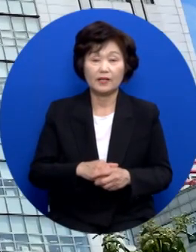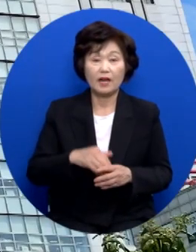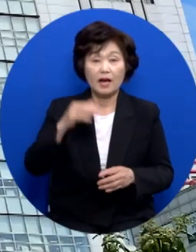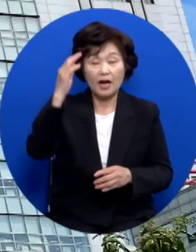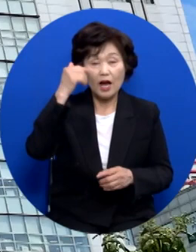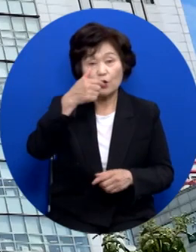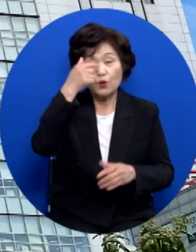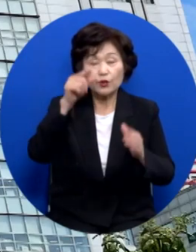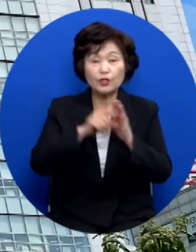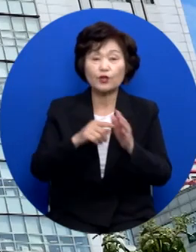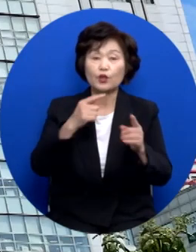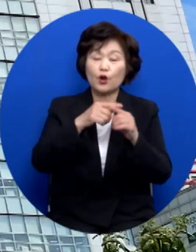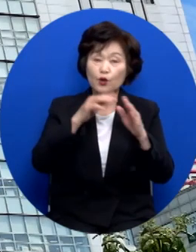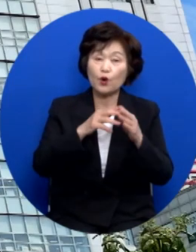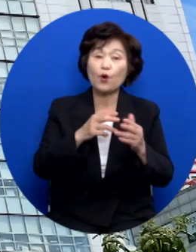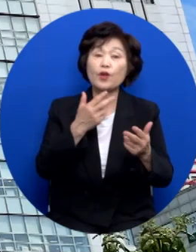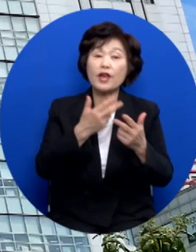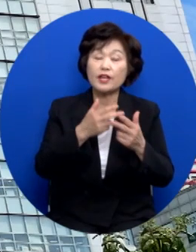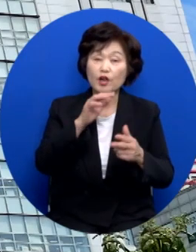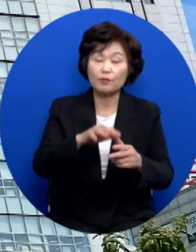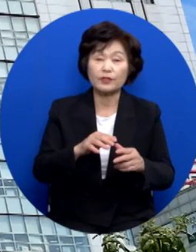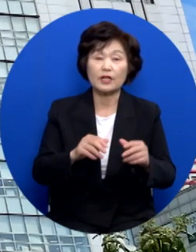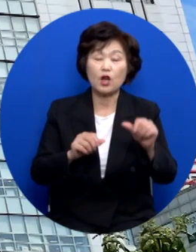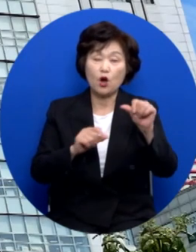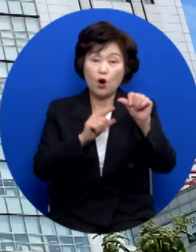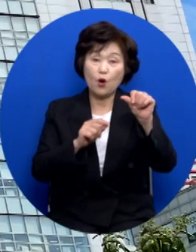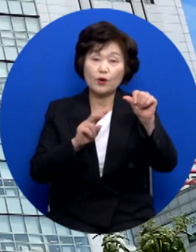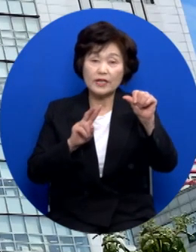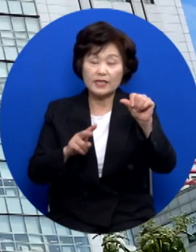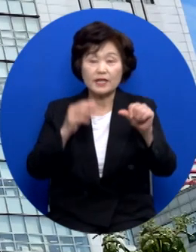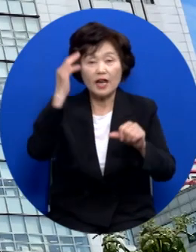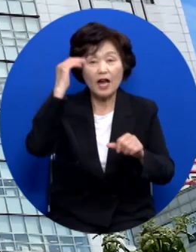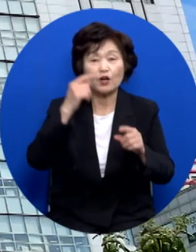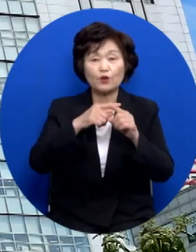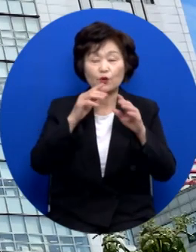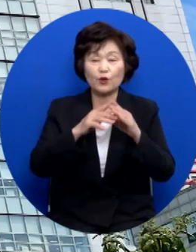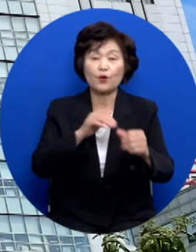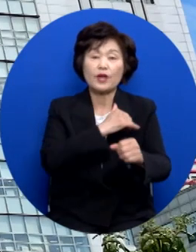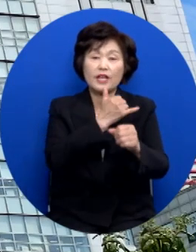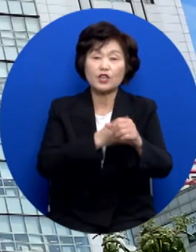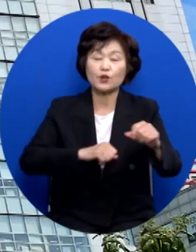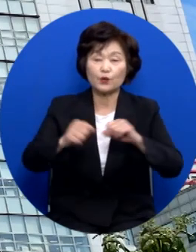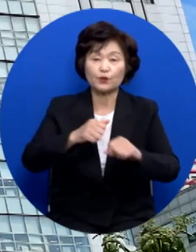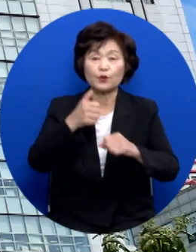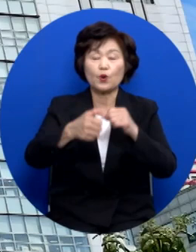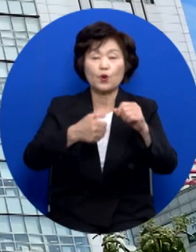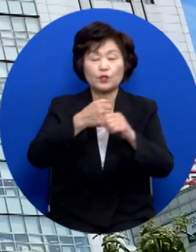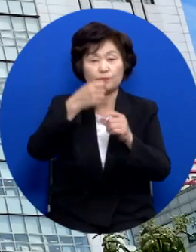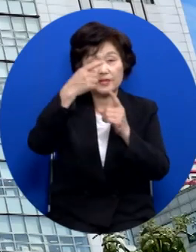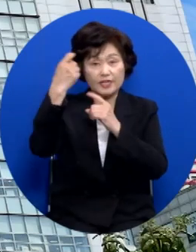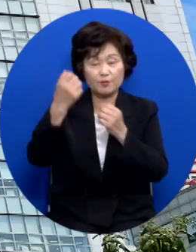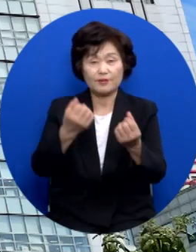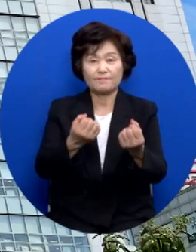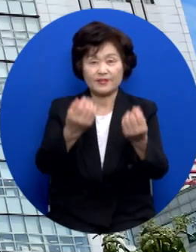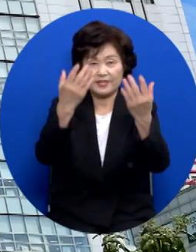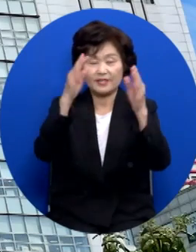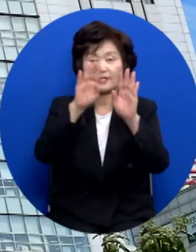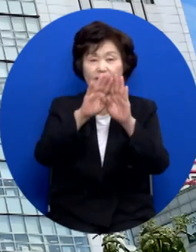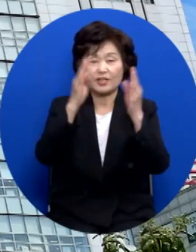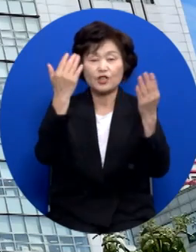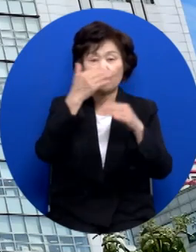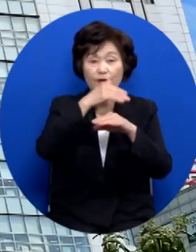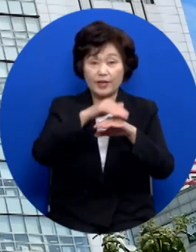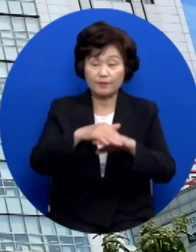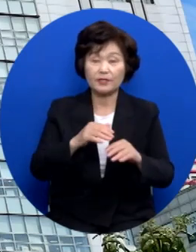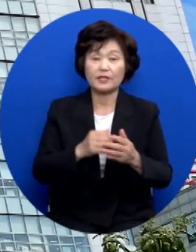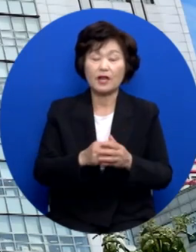한국 기독교 교회협의회가 다음 달 2일 한국교회 인권운동 50주년 기념식을 개최합니다.